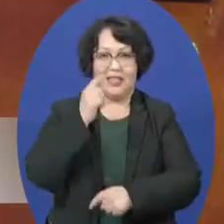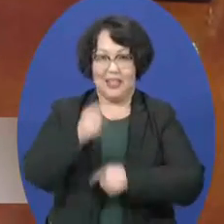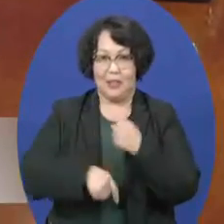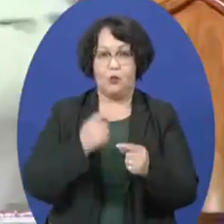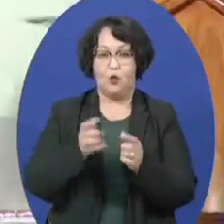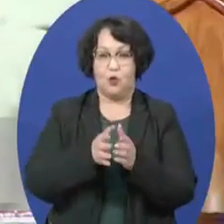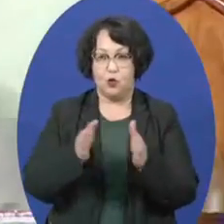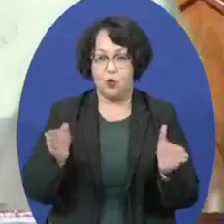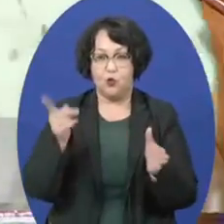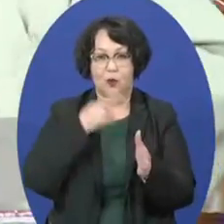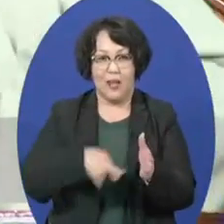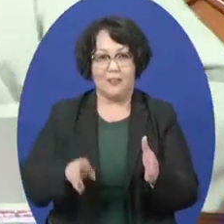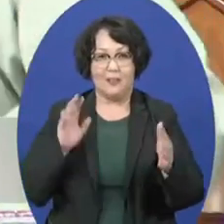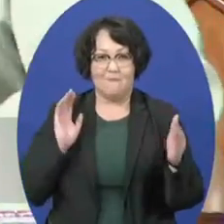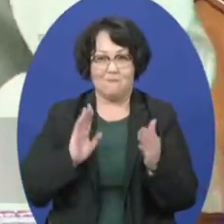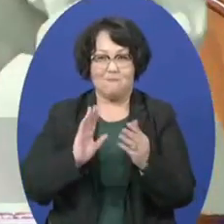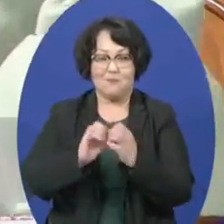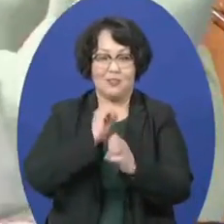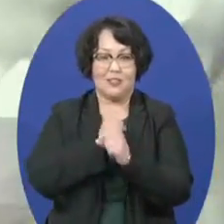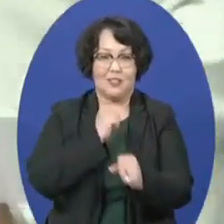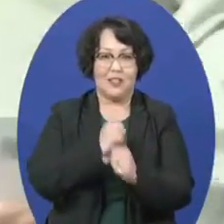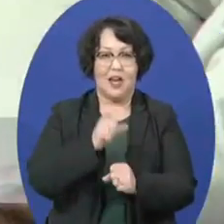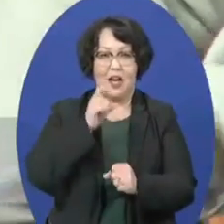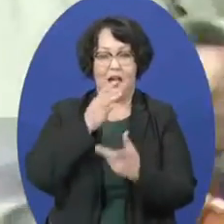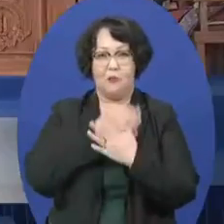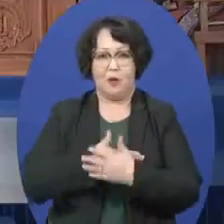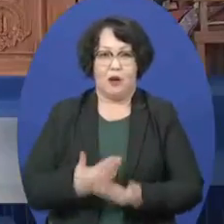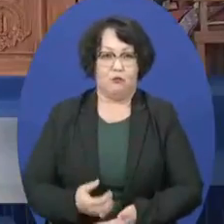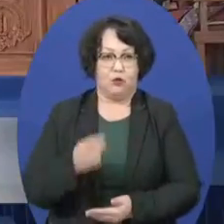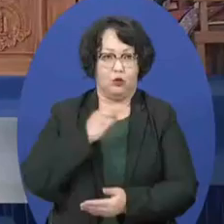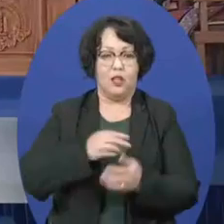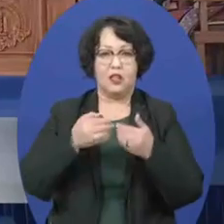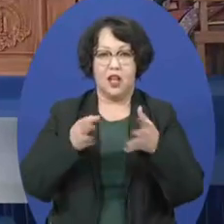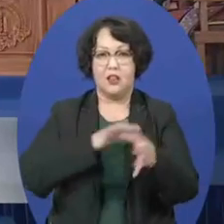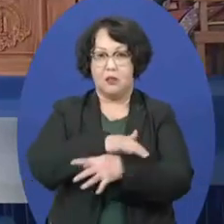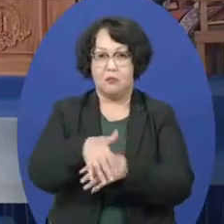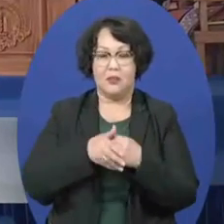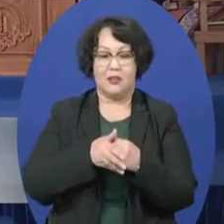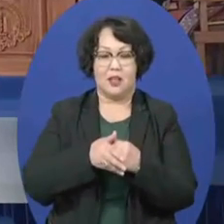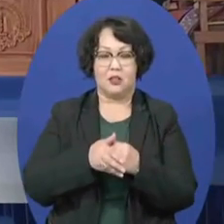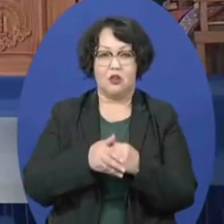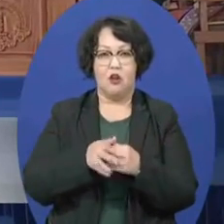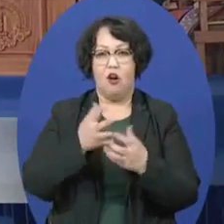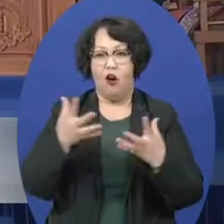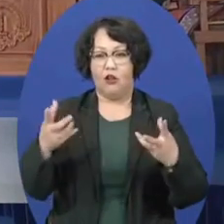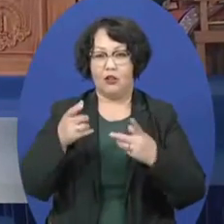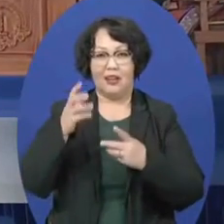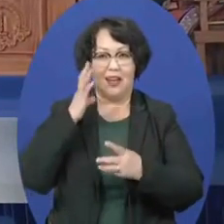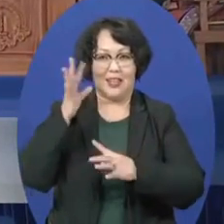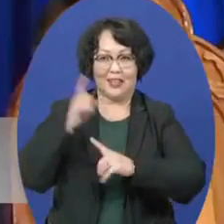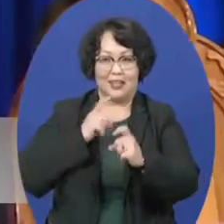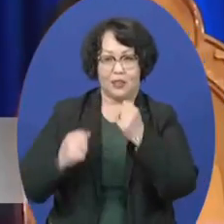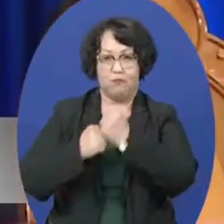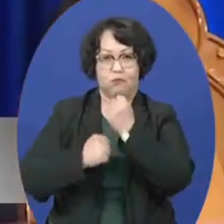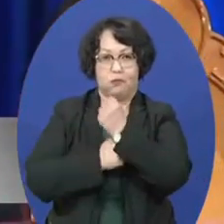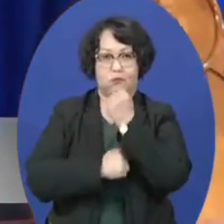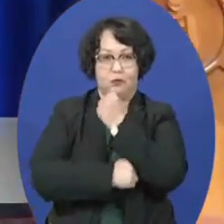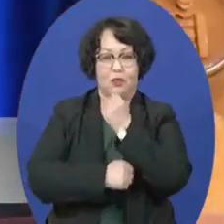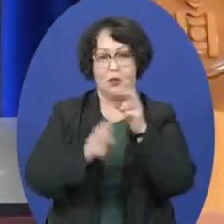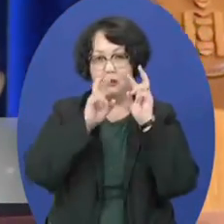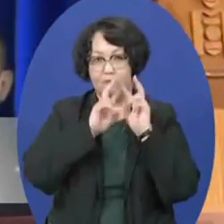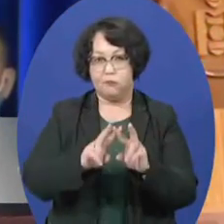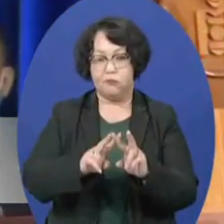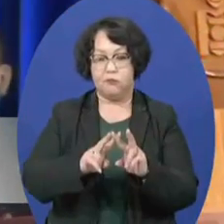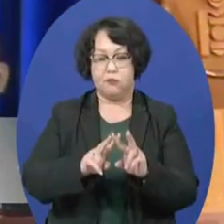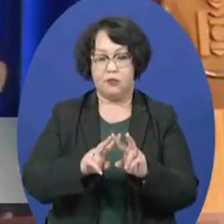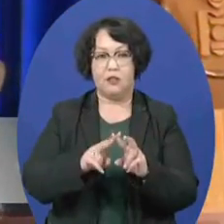илүү өргөн хүрээнд хөгжүүлэхийн төлөө инхийг эрхэмлсэн нээлттэй бие даасан олон тулгуурт гадаад бодлогыг тууштай явуулах